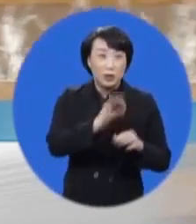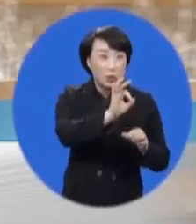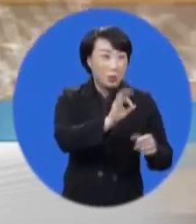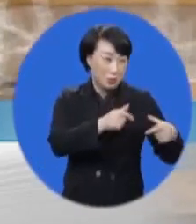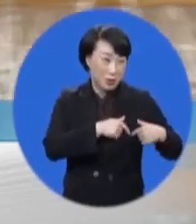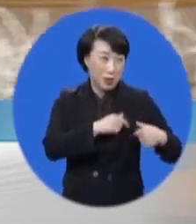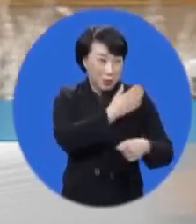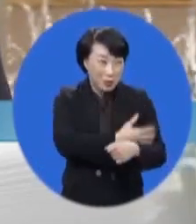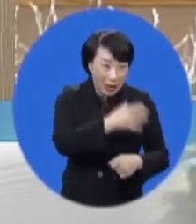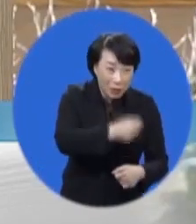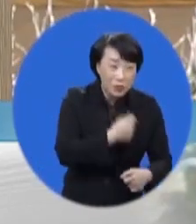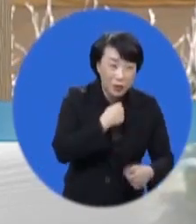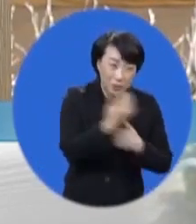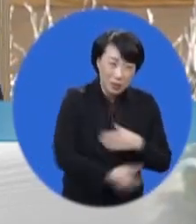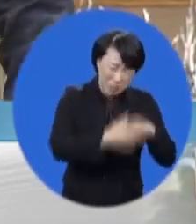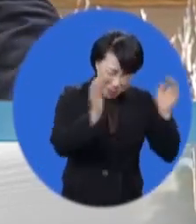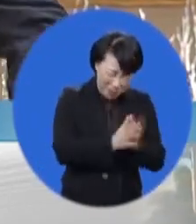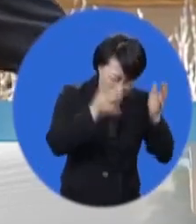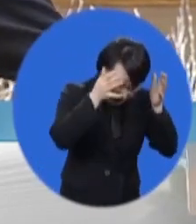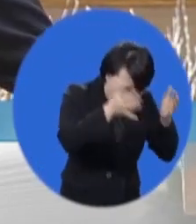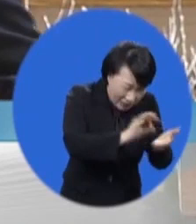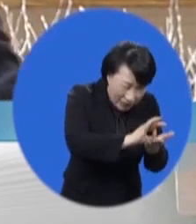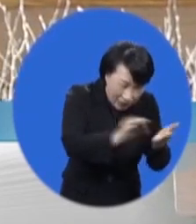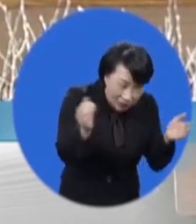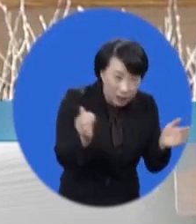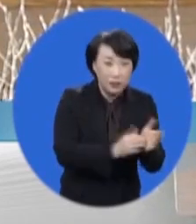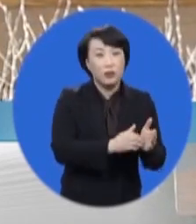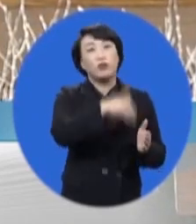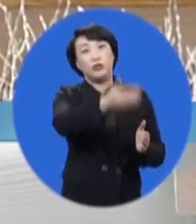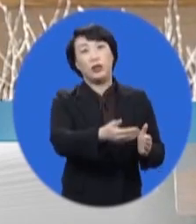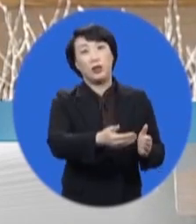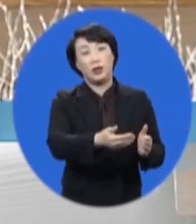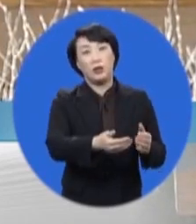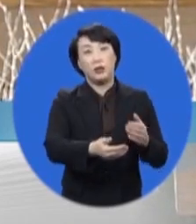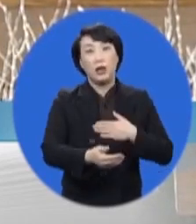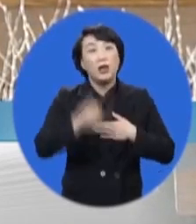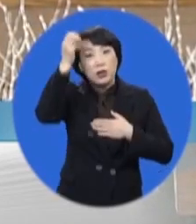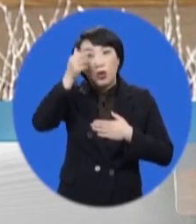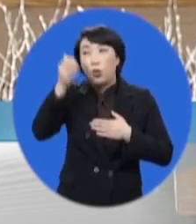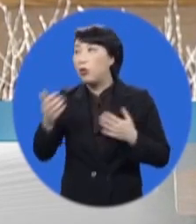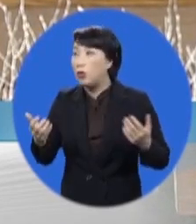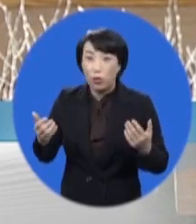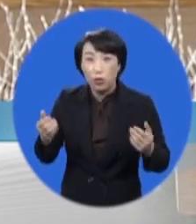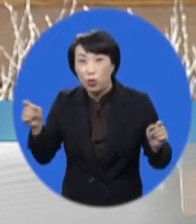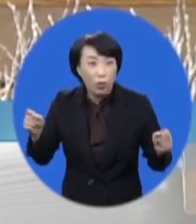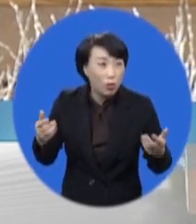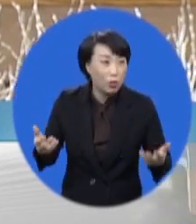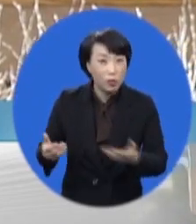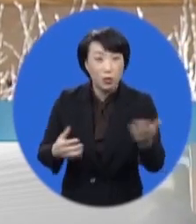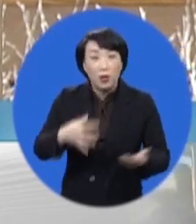명예, 권세를 얻고자 다 써버리고 낭비한 다음 당신의 영혼은